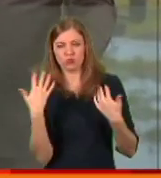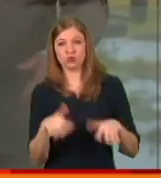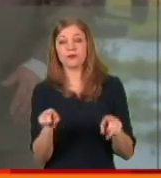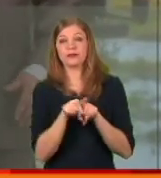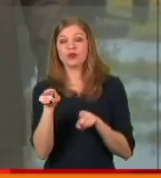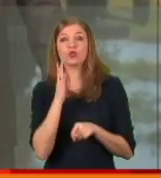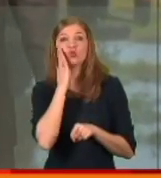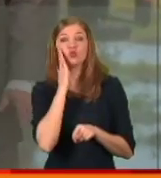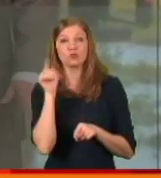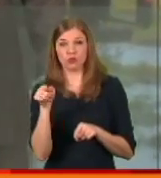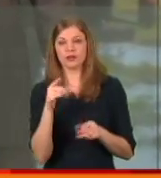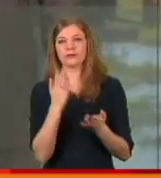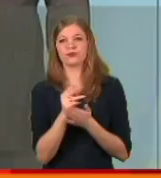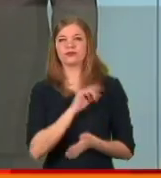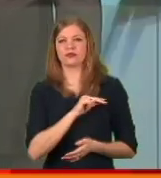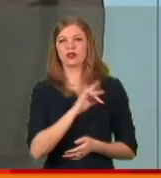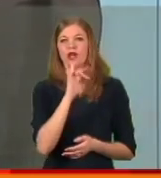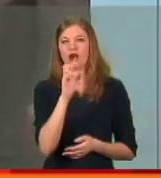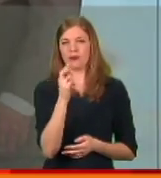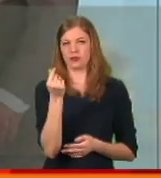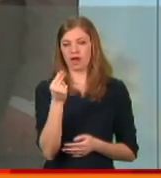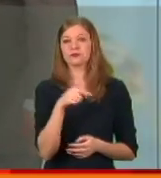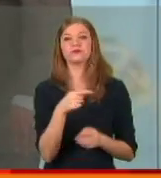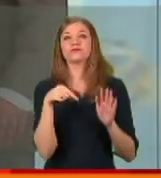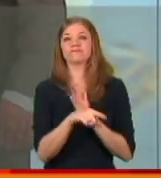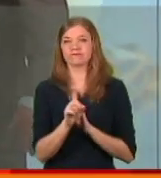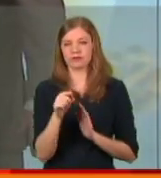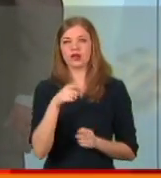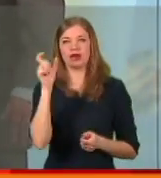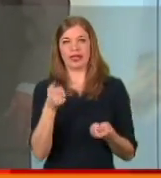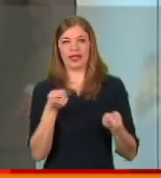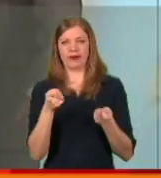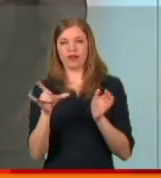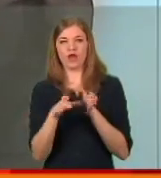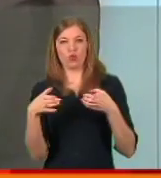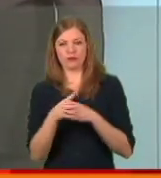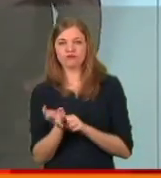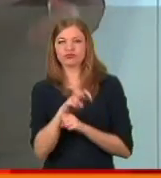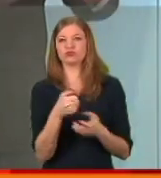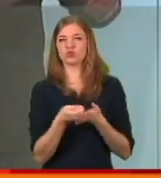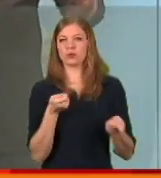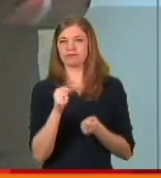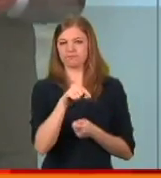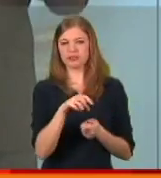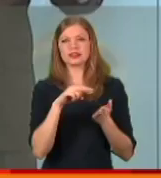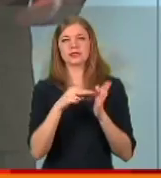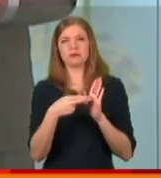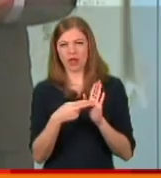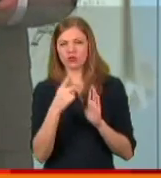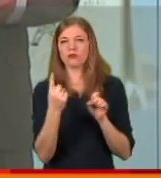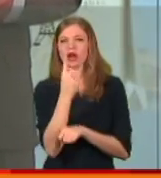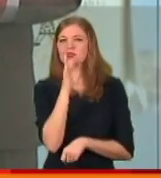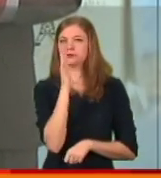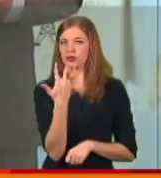тій такій Румунії діє РАП-тариф. Модель така. Керівник енергокомпанії приходить до чиновників із планом раз на 5